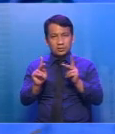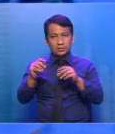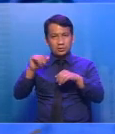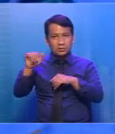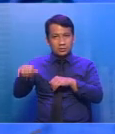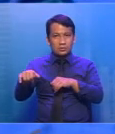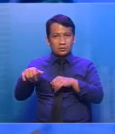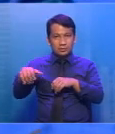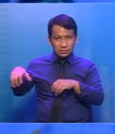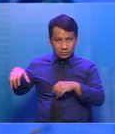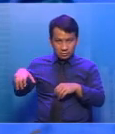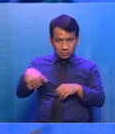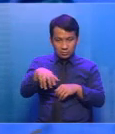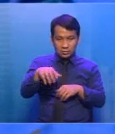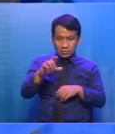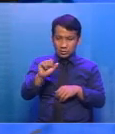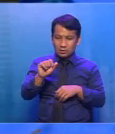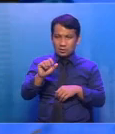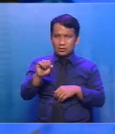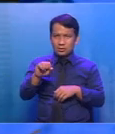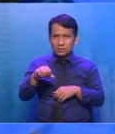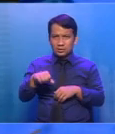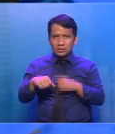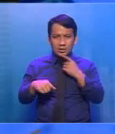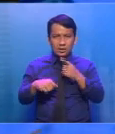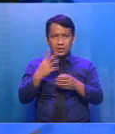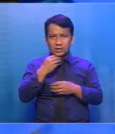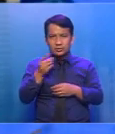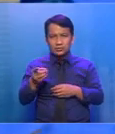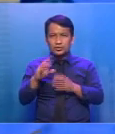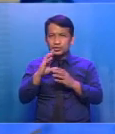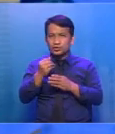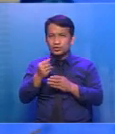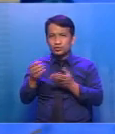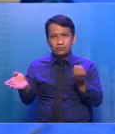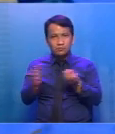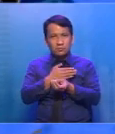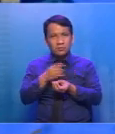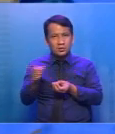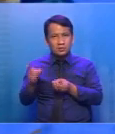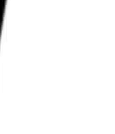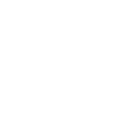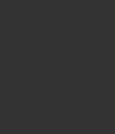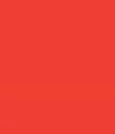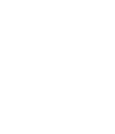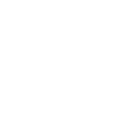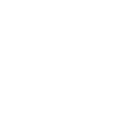ngayon sa dadaanan ng Las Piñas floodway. Sino po ang magpapaalis sa kanila?